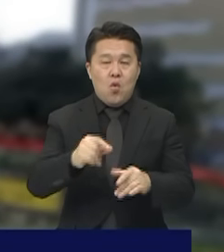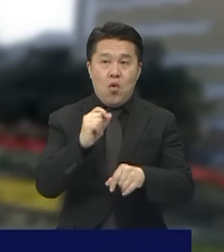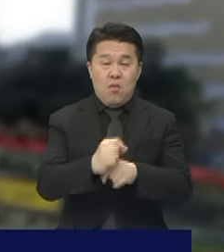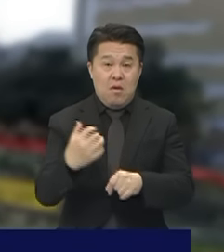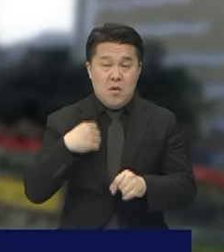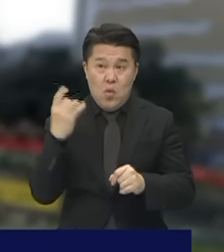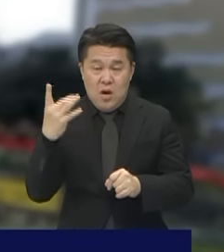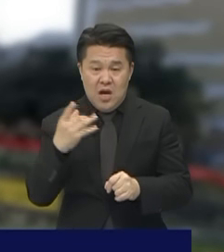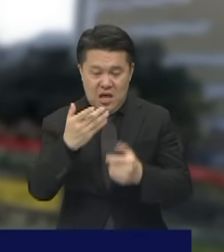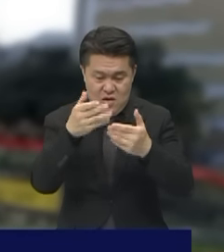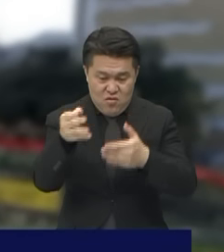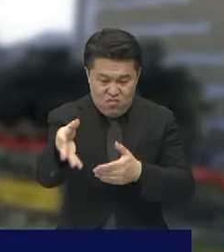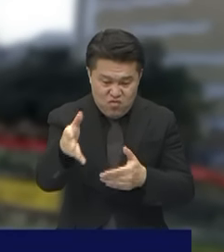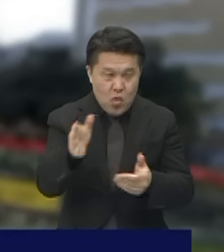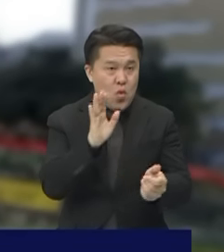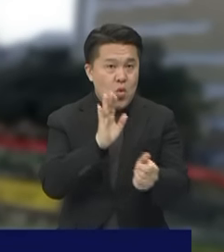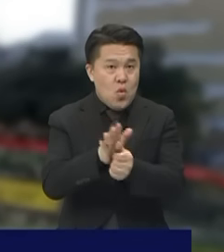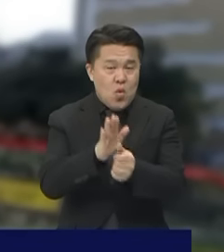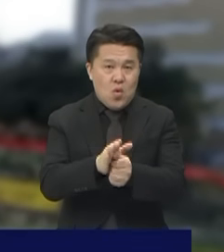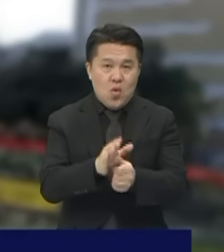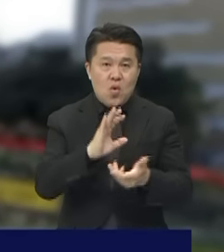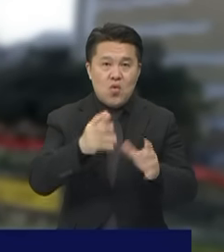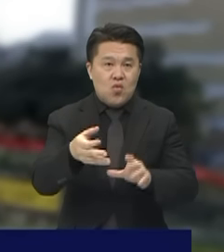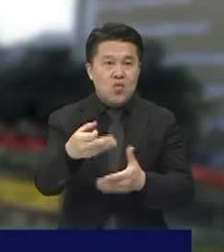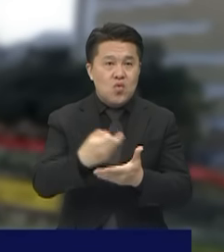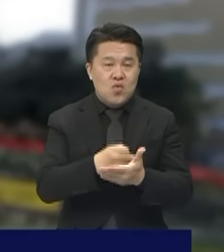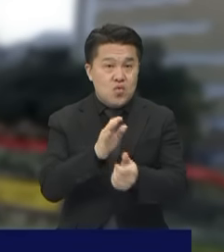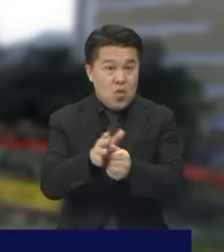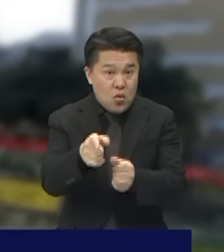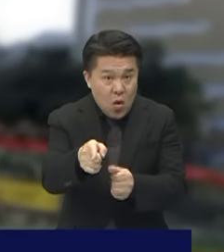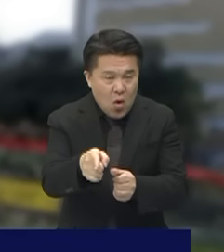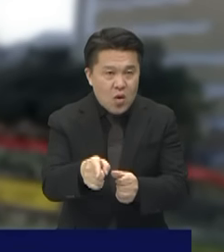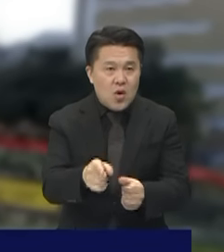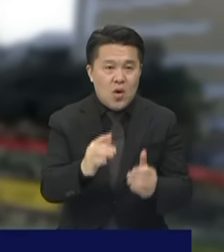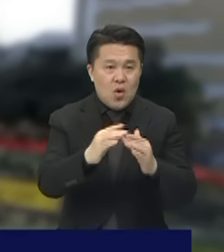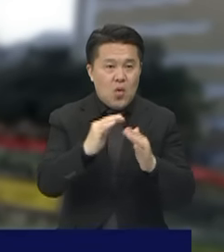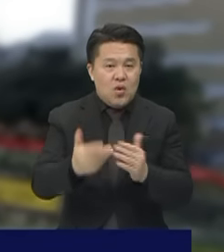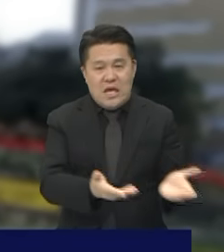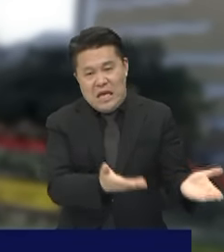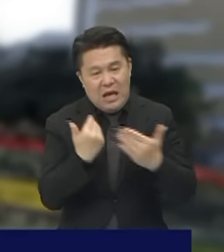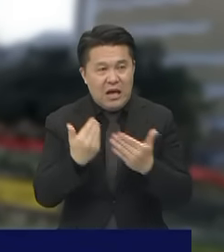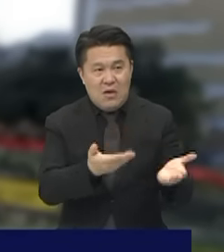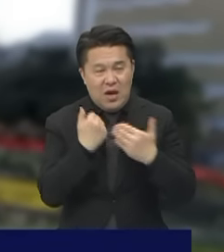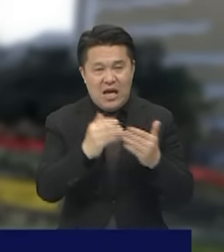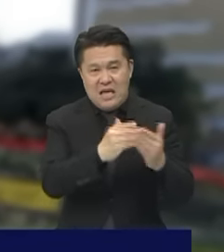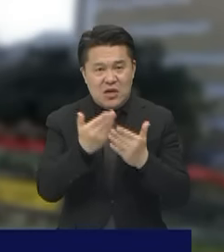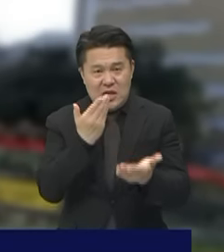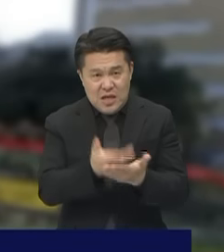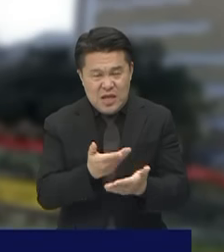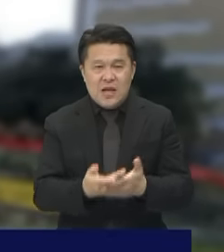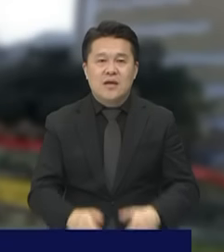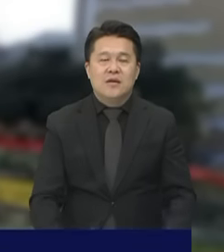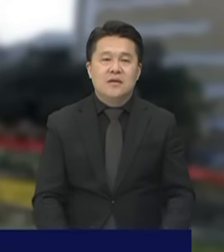일을 무상으로 하면서 국가 재정에 도움까지 줬다. 당장 우리 동네로 이사 오셨으면 좋겠어요.